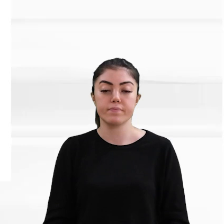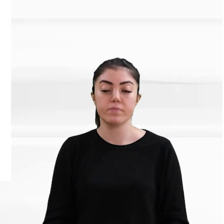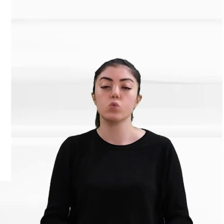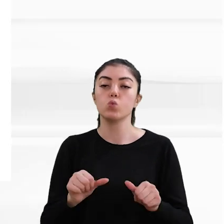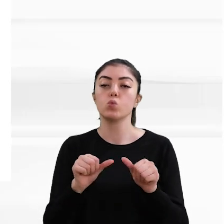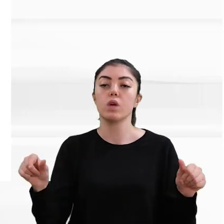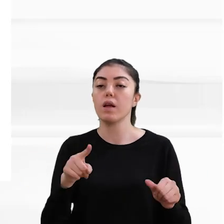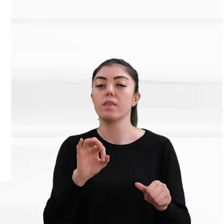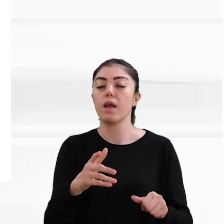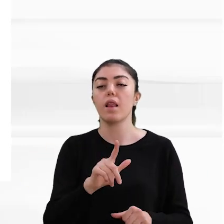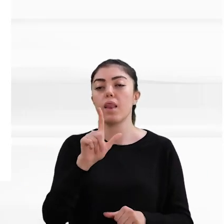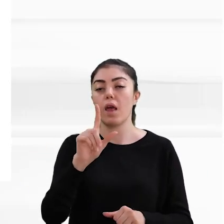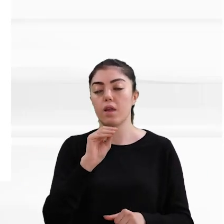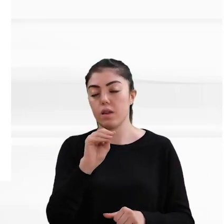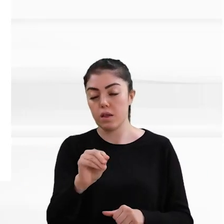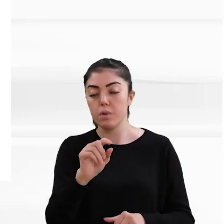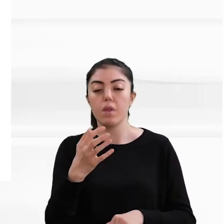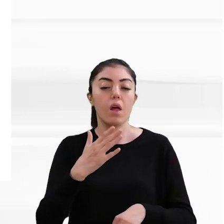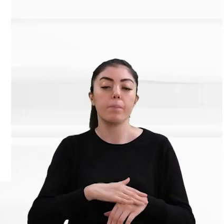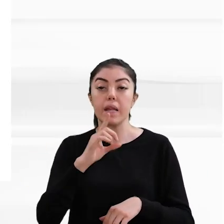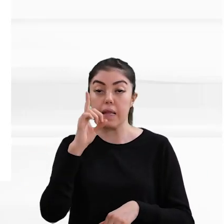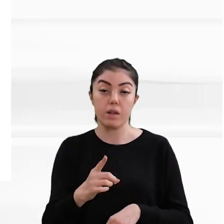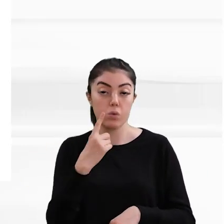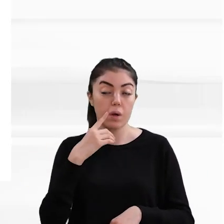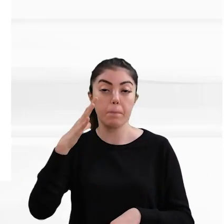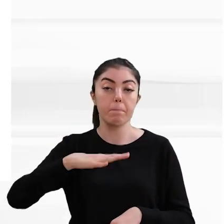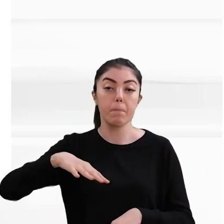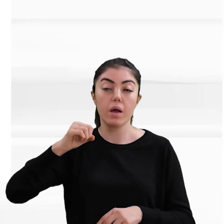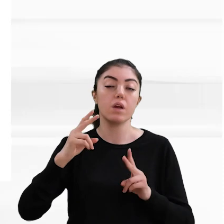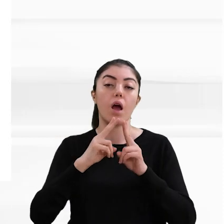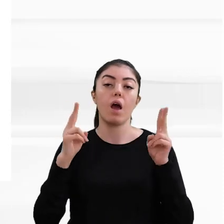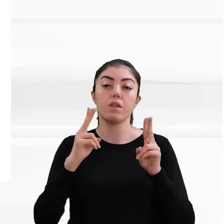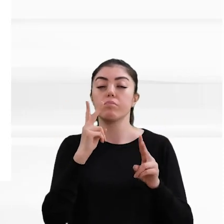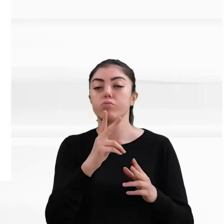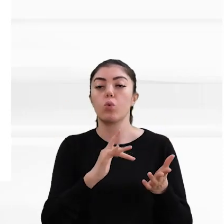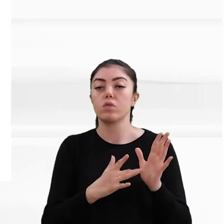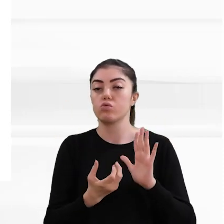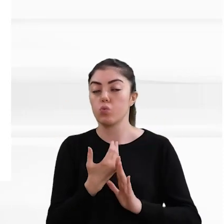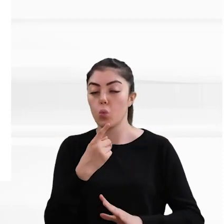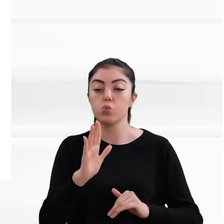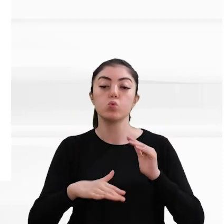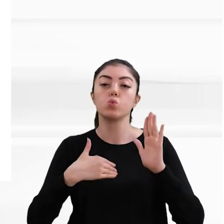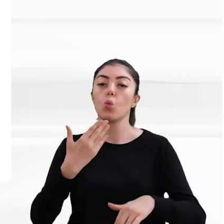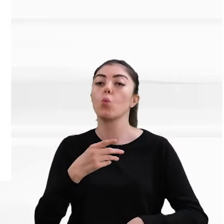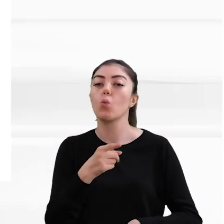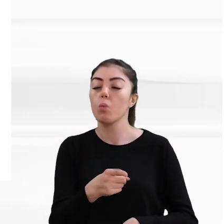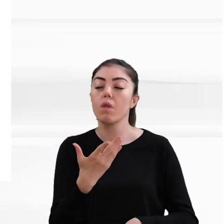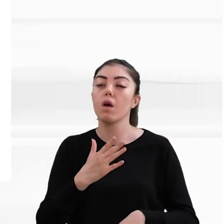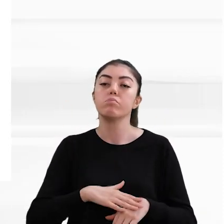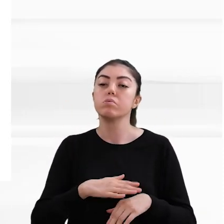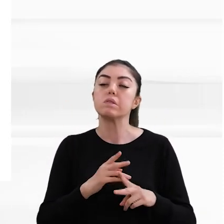arasındaki uzaklığa L diyorduk. Şimdi burada nedir? İlk önce merkezi aydınlık saçak